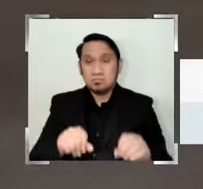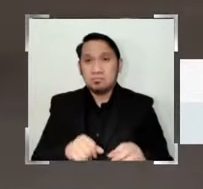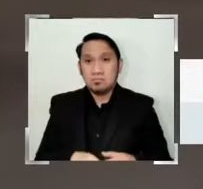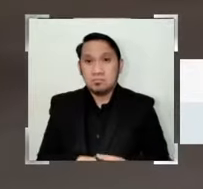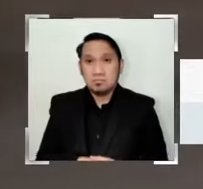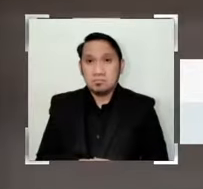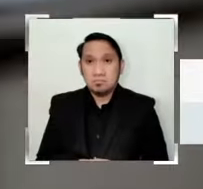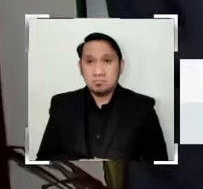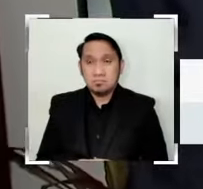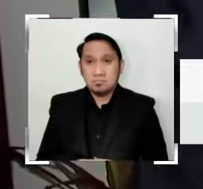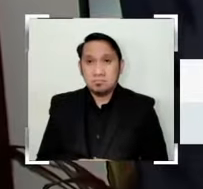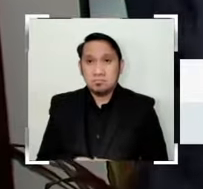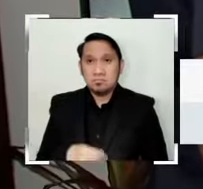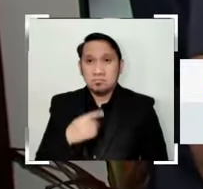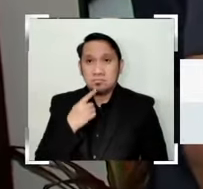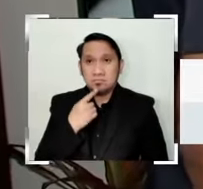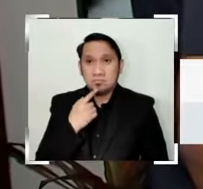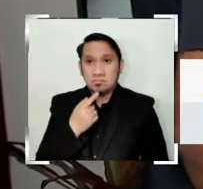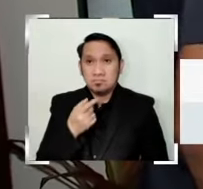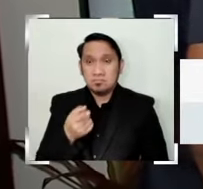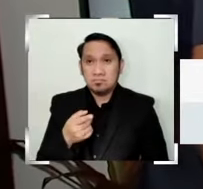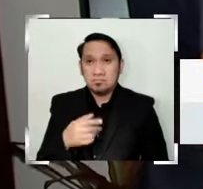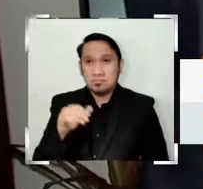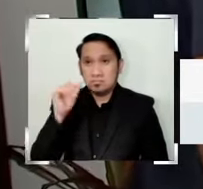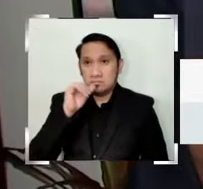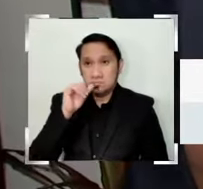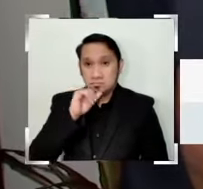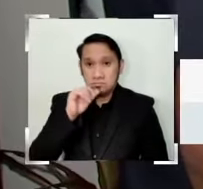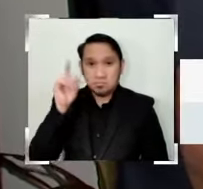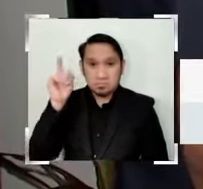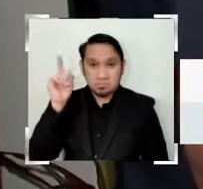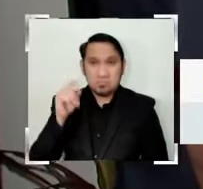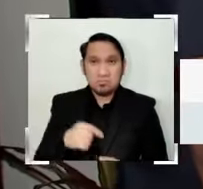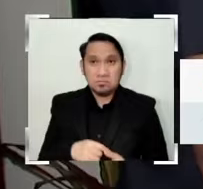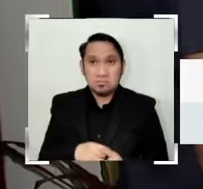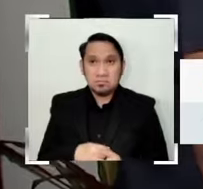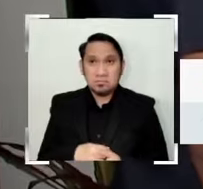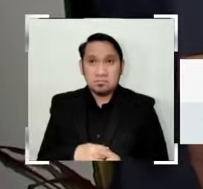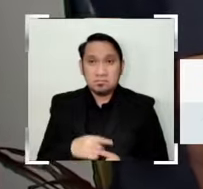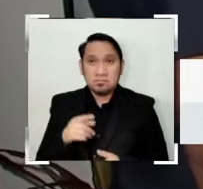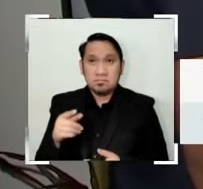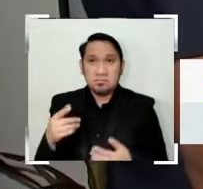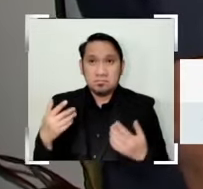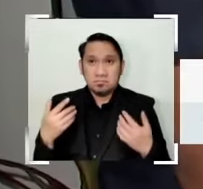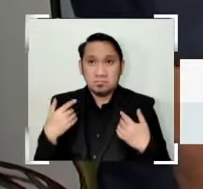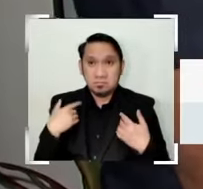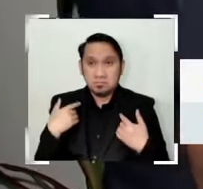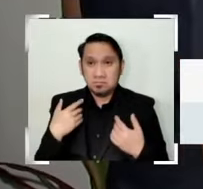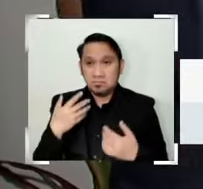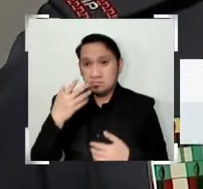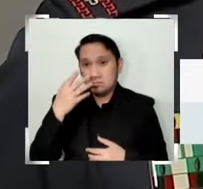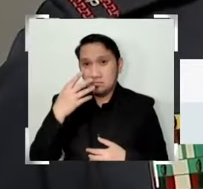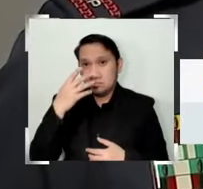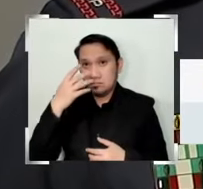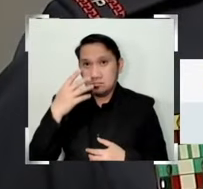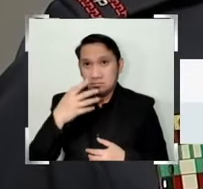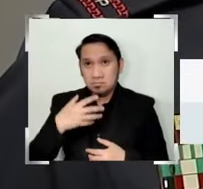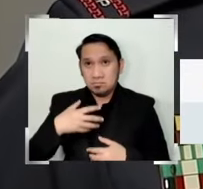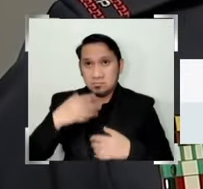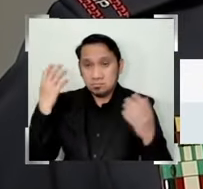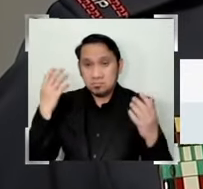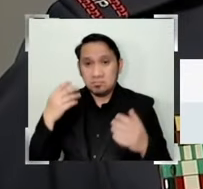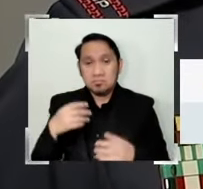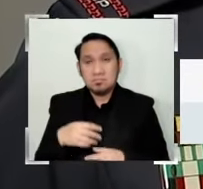Ayon sa investigasyon, nakikipag-inuman si Galimba sa mga biktima nang bigla raw mag-init ang ulo nito. May pinagdadaanan